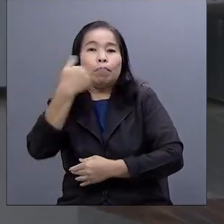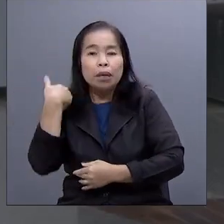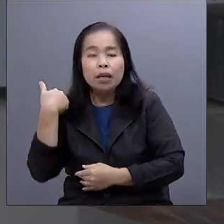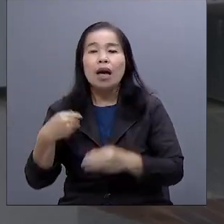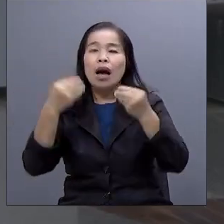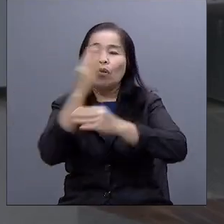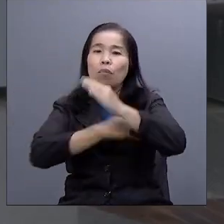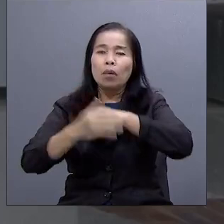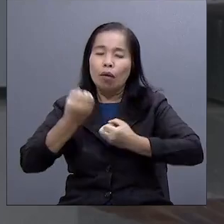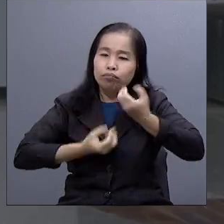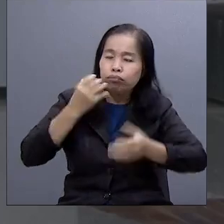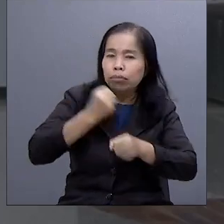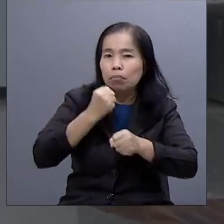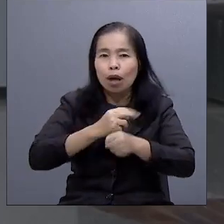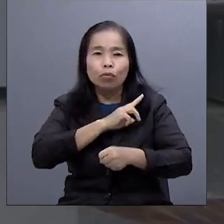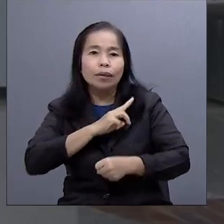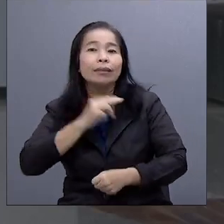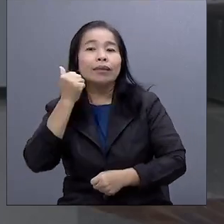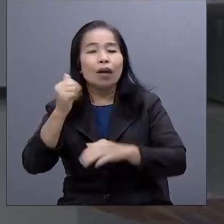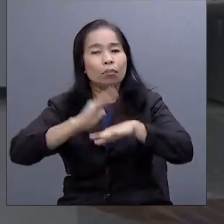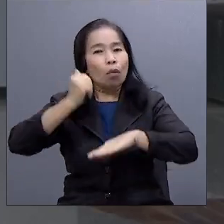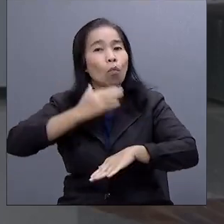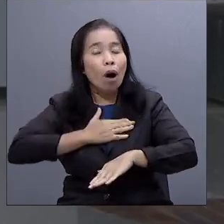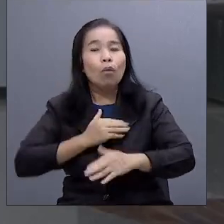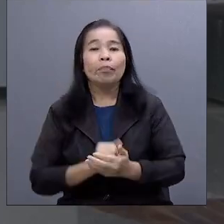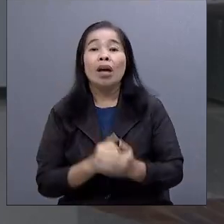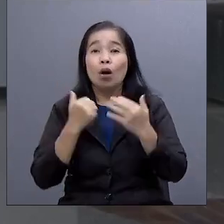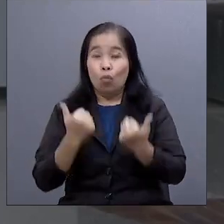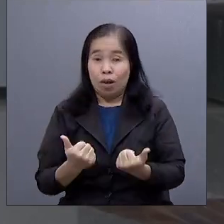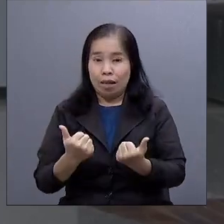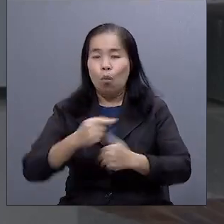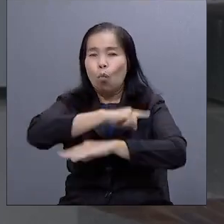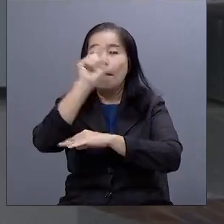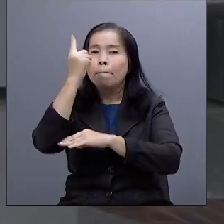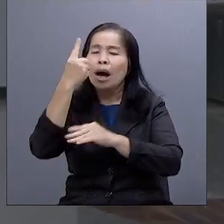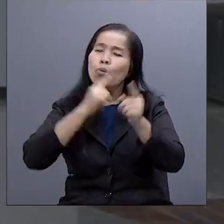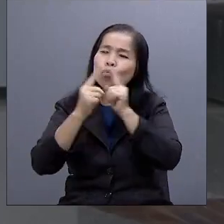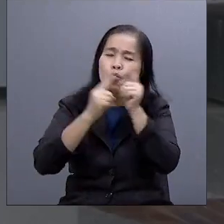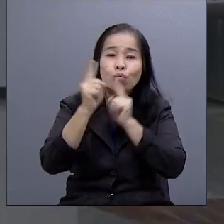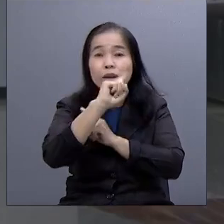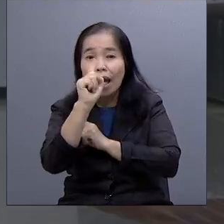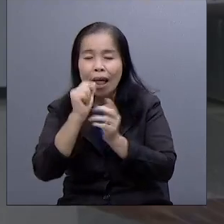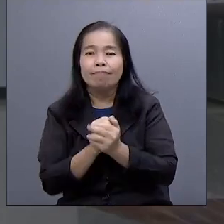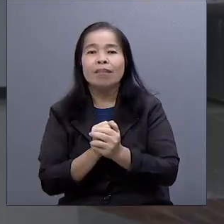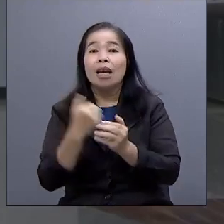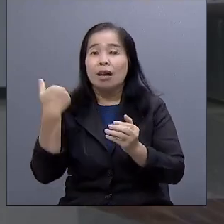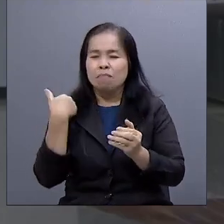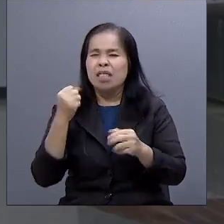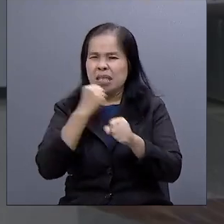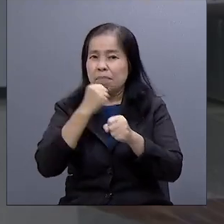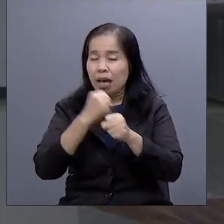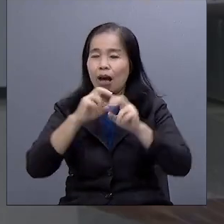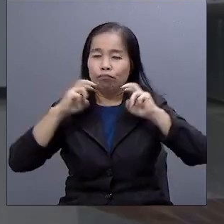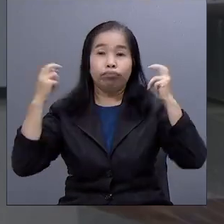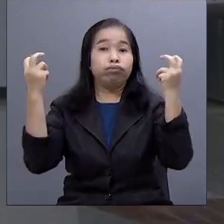ักยภาพและกทำงานมากยงขึ้นดงนั้วันนี้ในช่วงคุยกัวันใหม่จะพาคผชมไปพบกับอีกหนึ่งานเซว Facebook